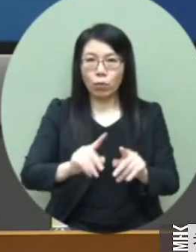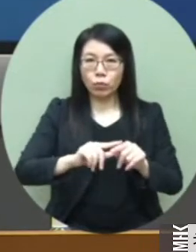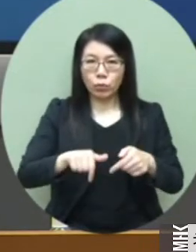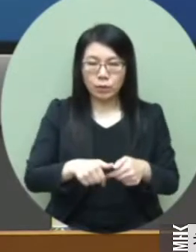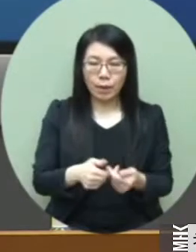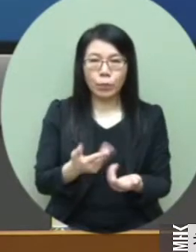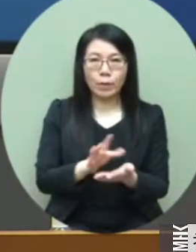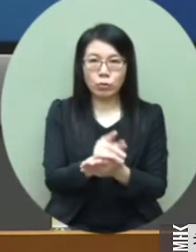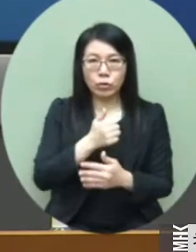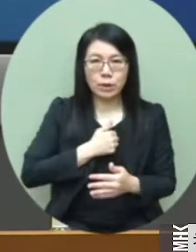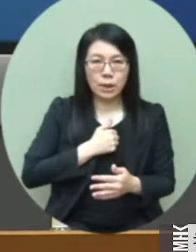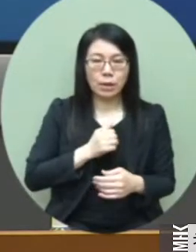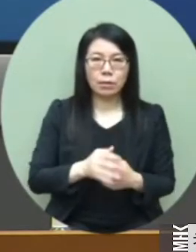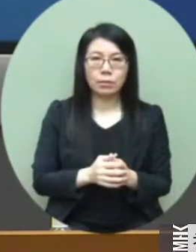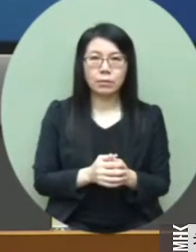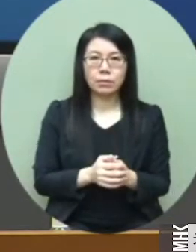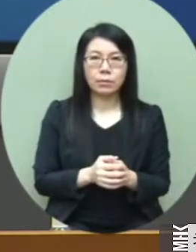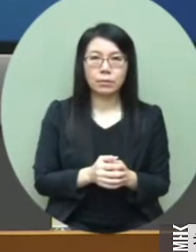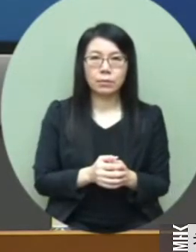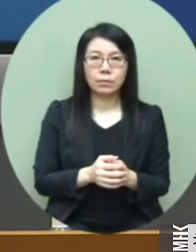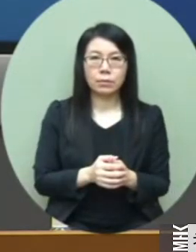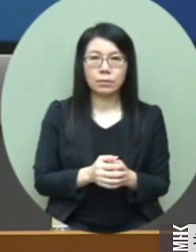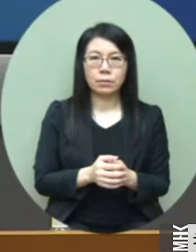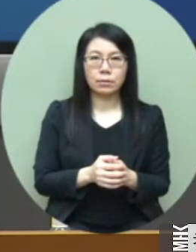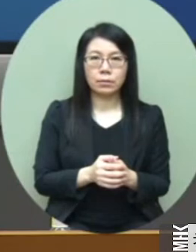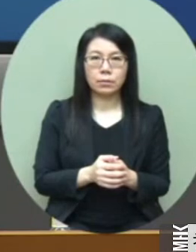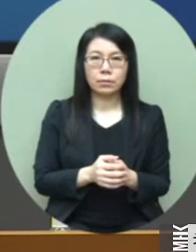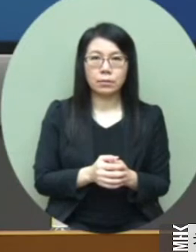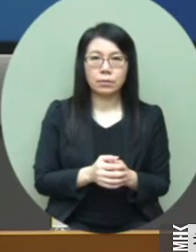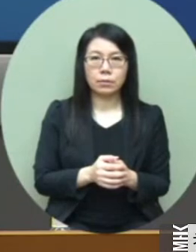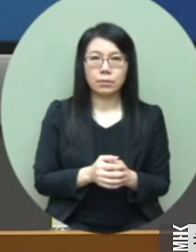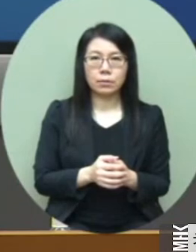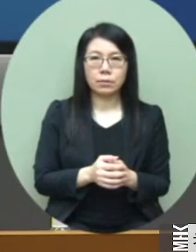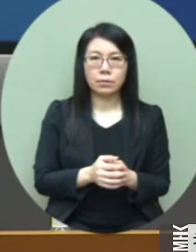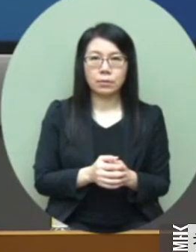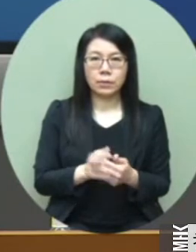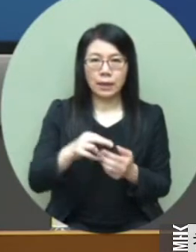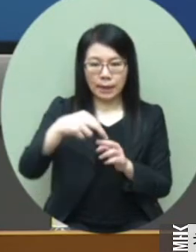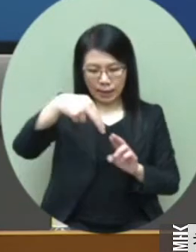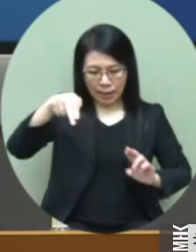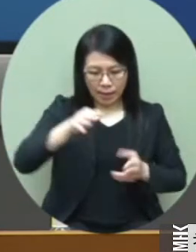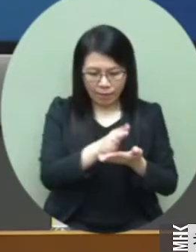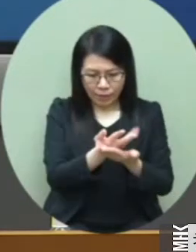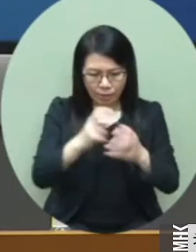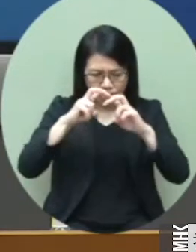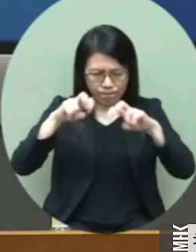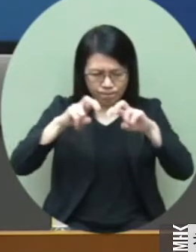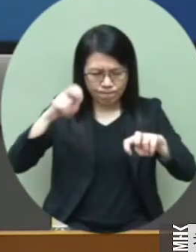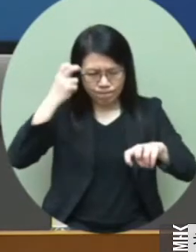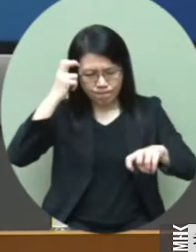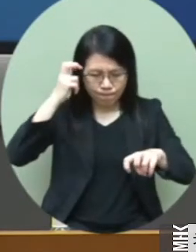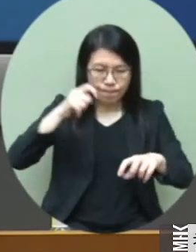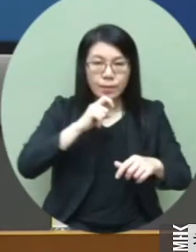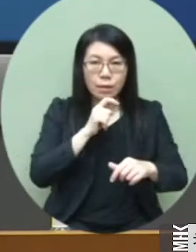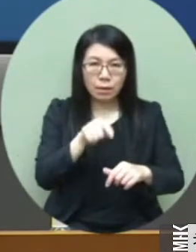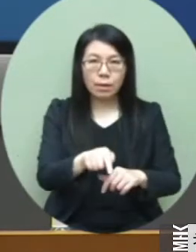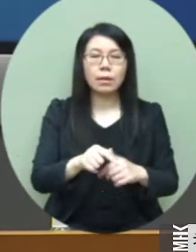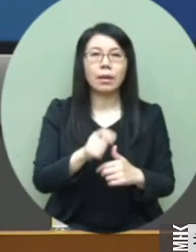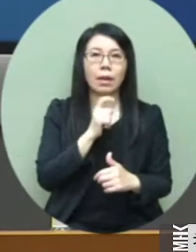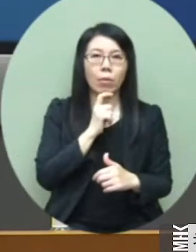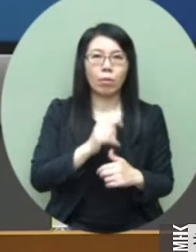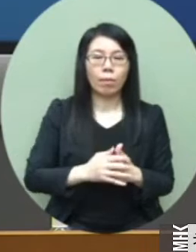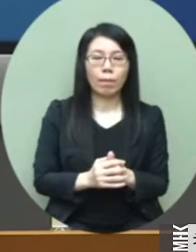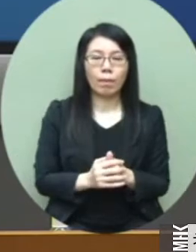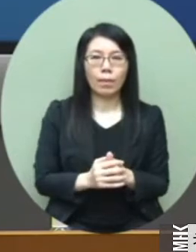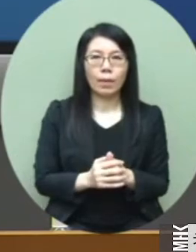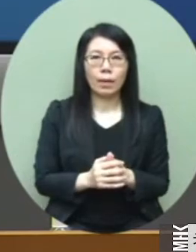都在做这个genome sequencing， 就是这个基因的一个分析，就是看